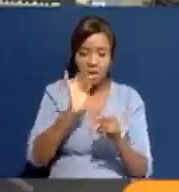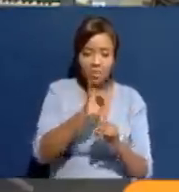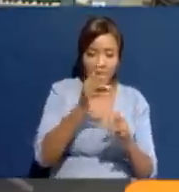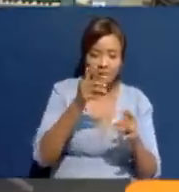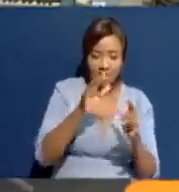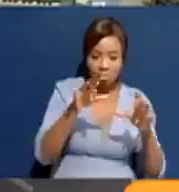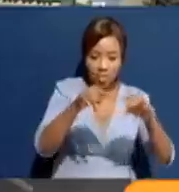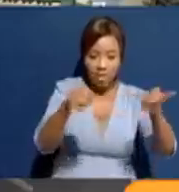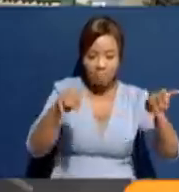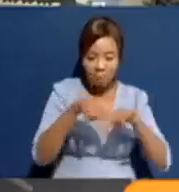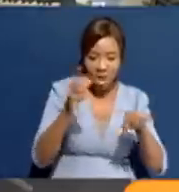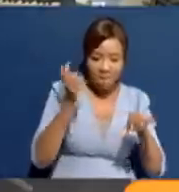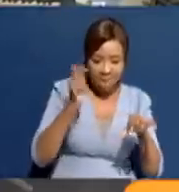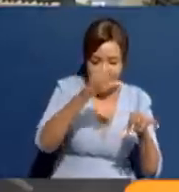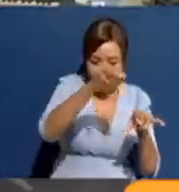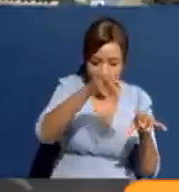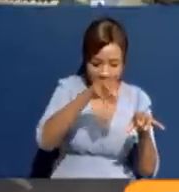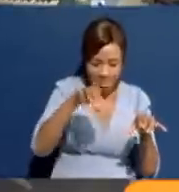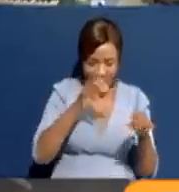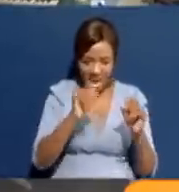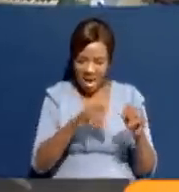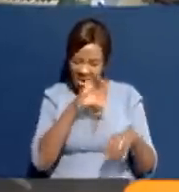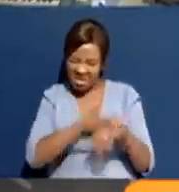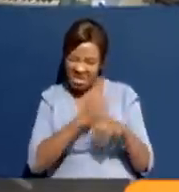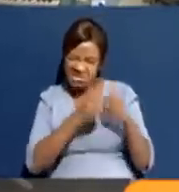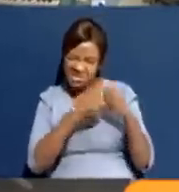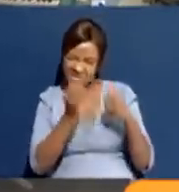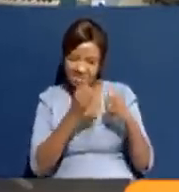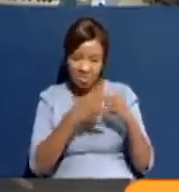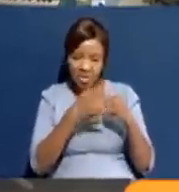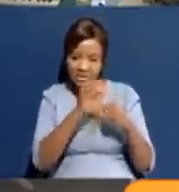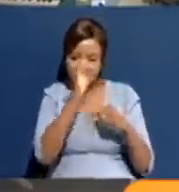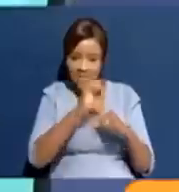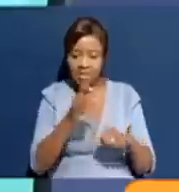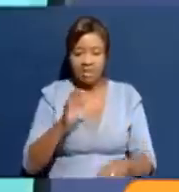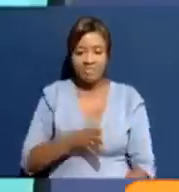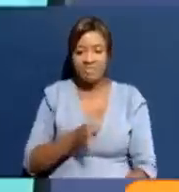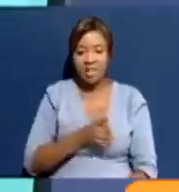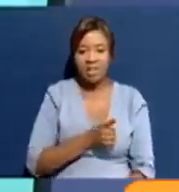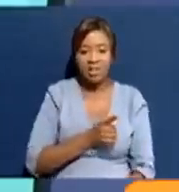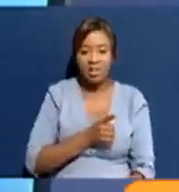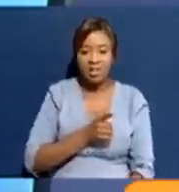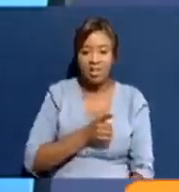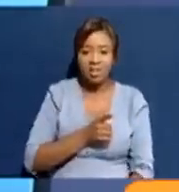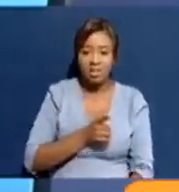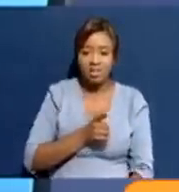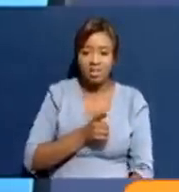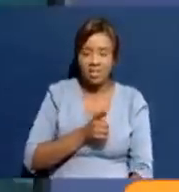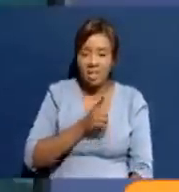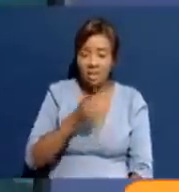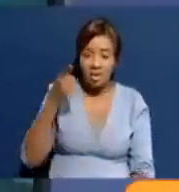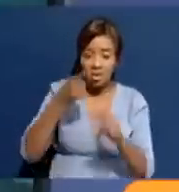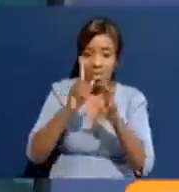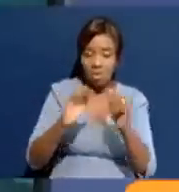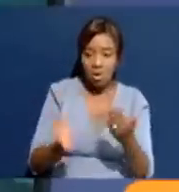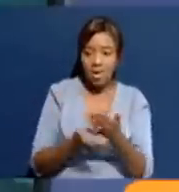of eggs, you can ensure that about 70 to 80% of them are going to be female. Uvumbuzi huu unalenga kuokoa vifaranga